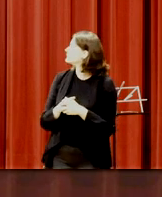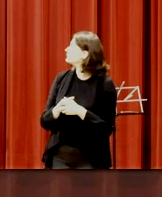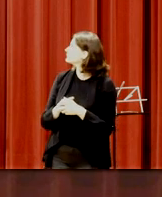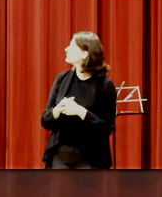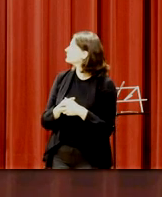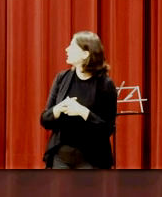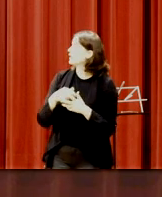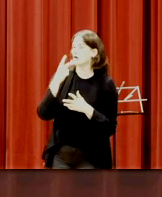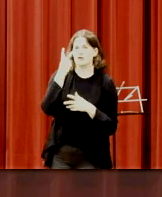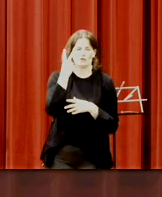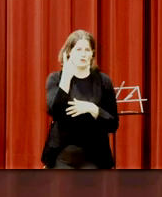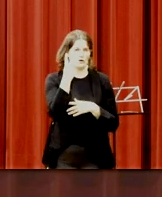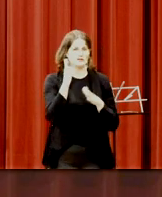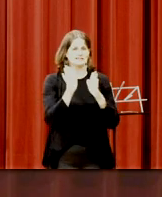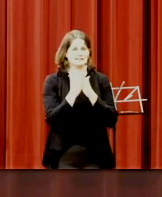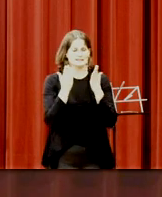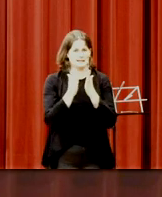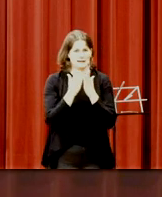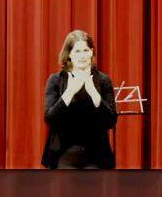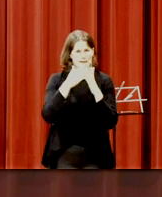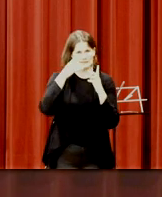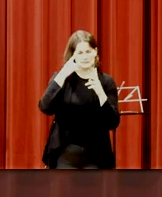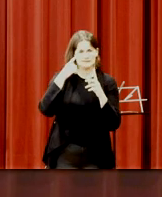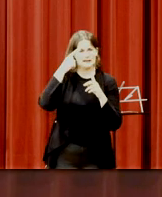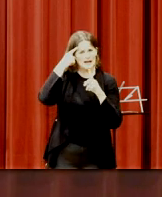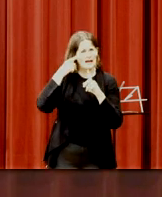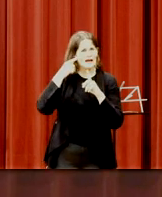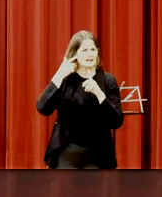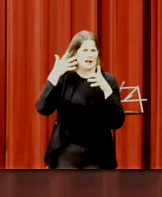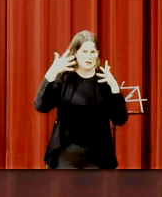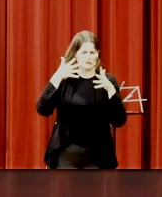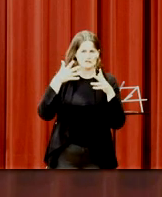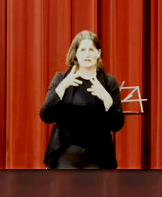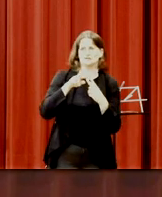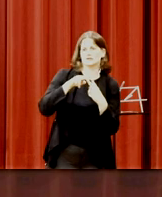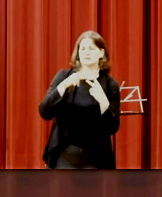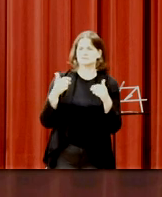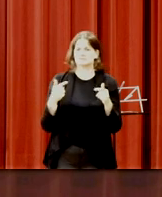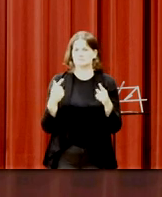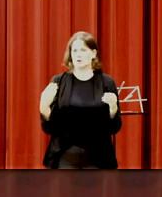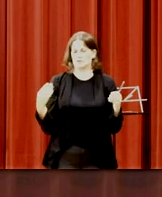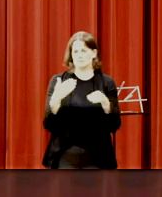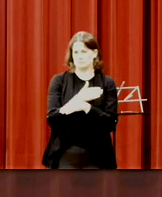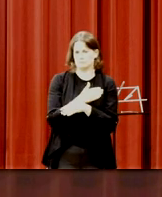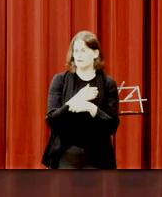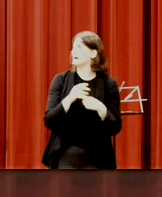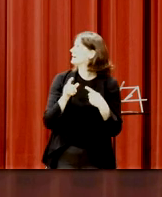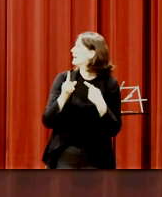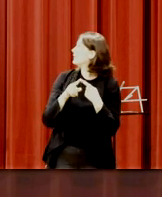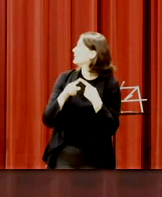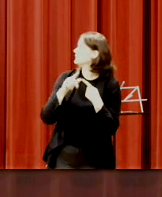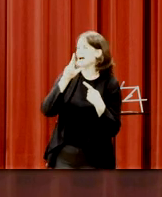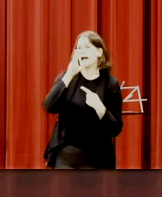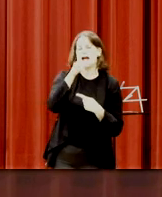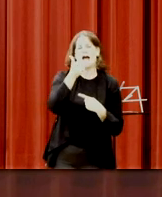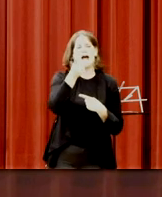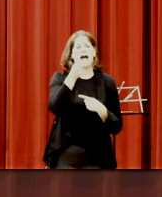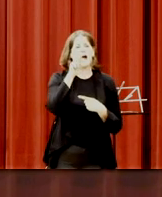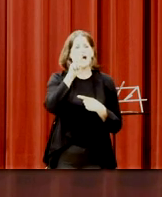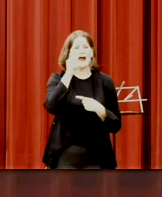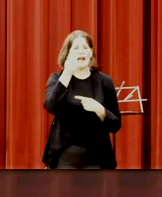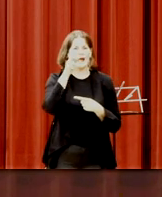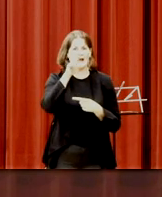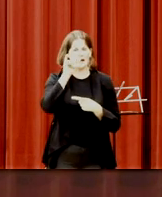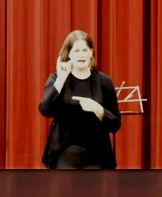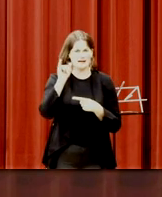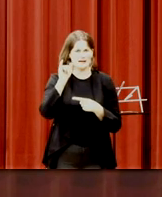super fabulós, no? I reputat amb el seu trilogia de Sapiens, ha fet un nou llibre que és Nexus, que és